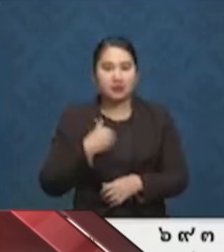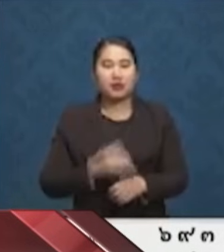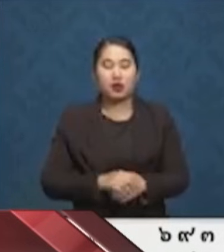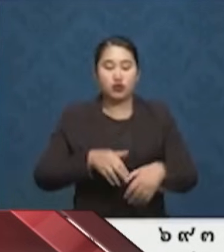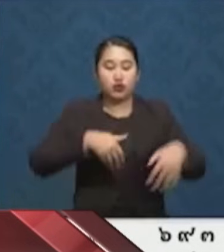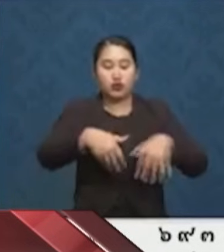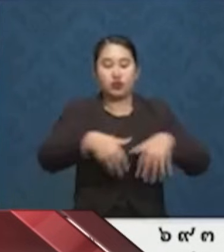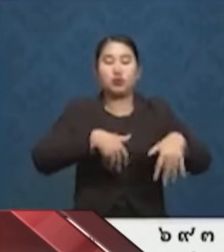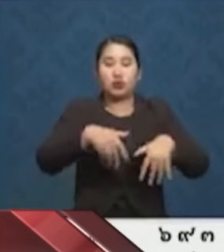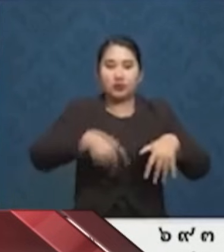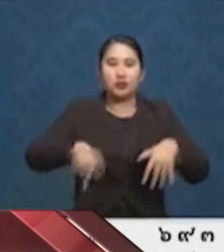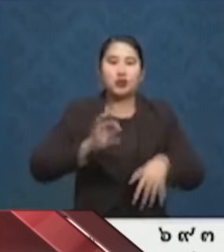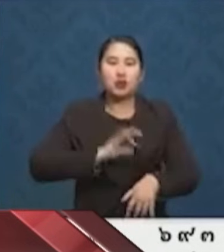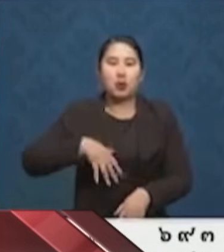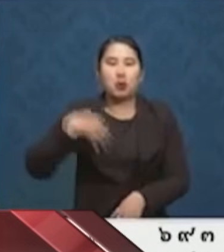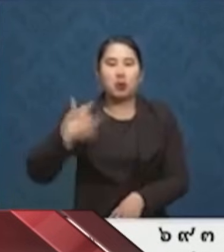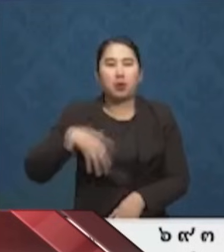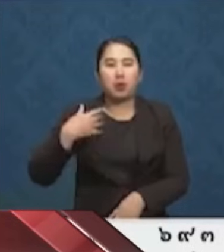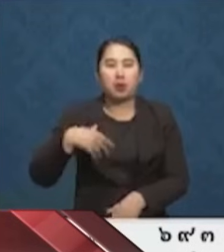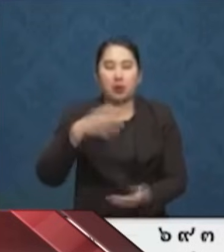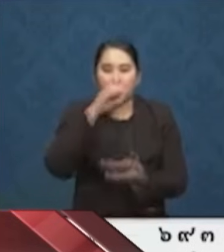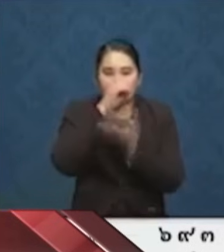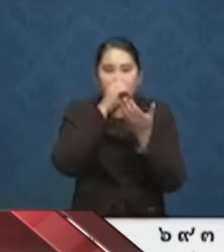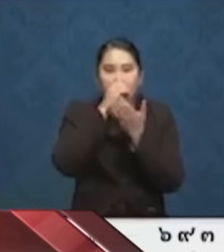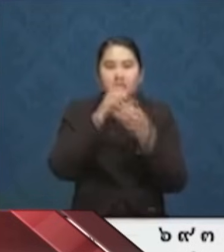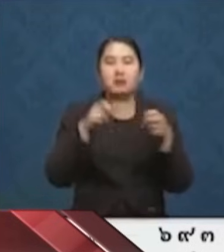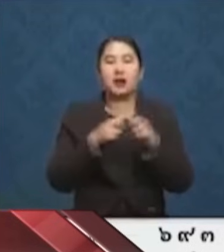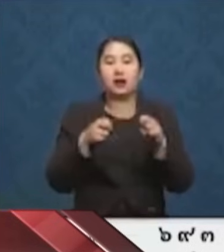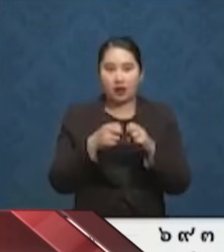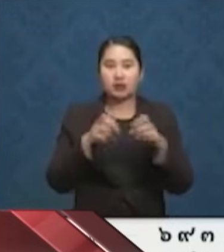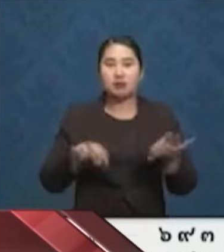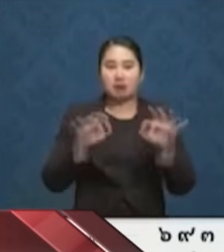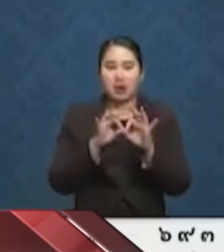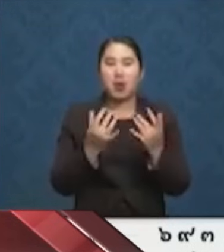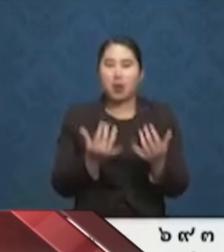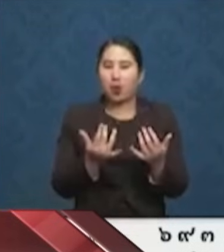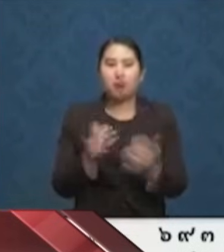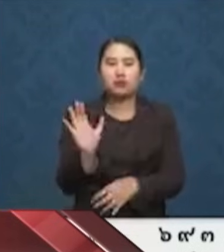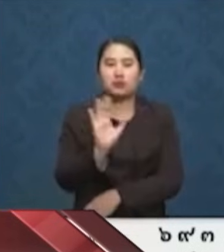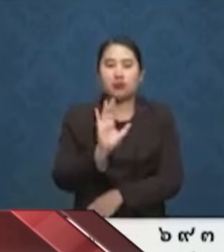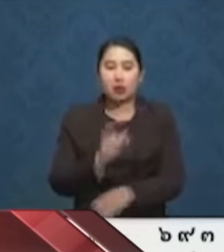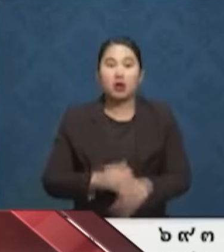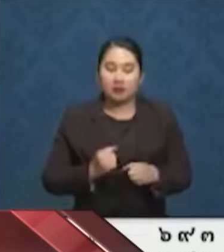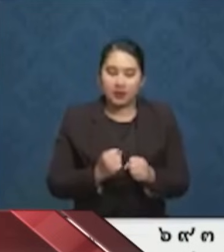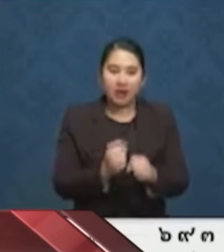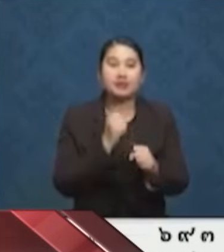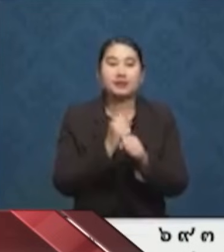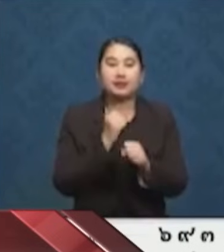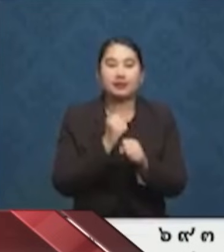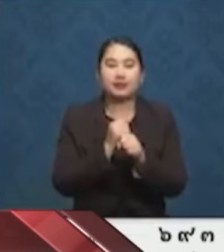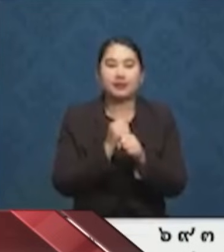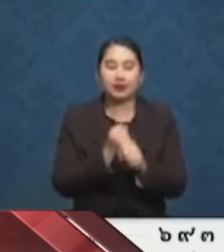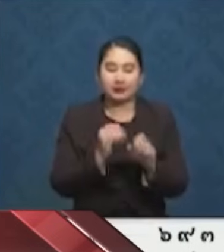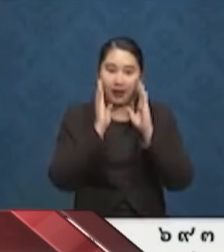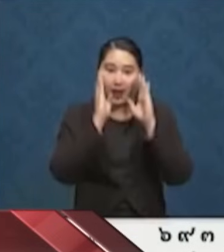ความหนักใจในเรื่องนี้เพราะฉะนั้นเนี่ยเรื่องนี้เป็นเรื่องที่รอไม่ได้แล้วเราก็พยายามที่จะ